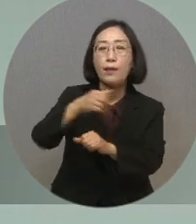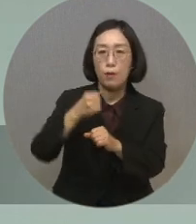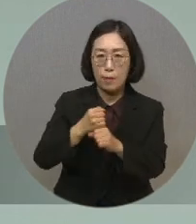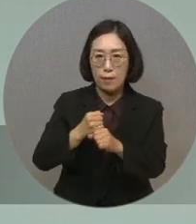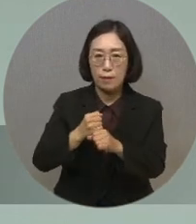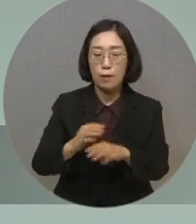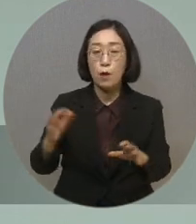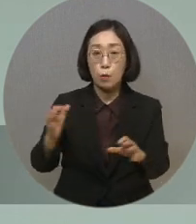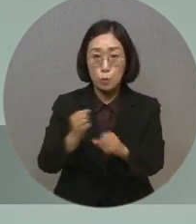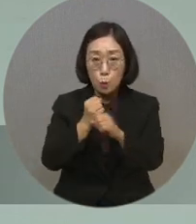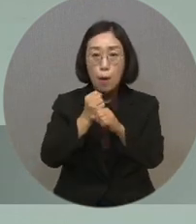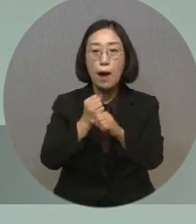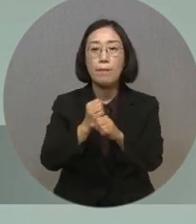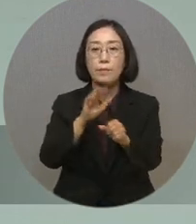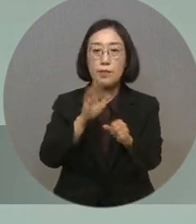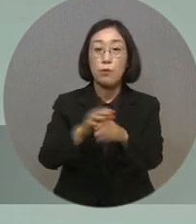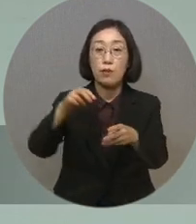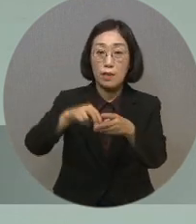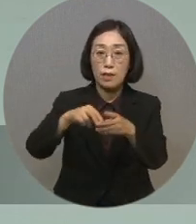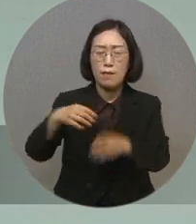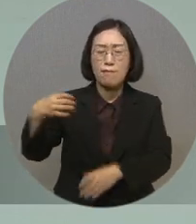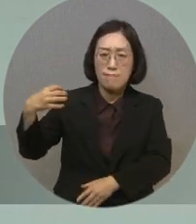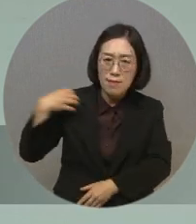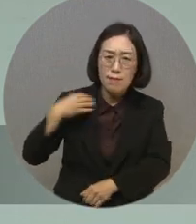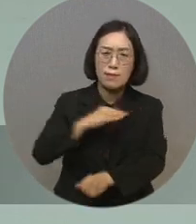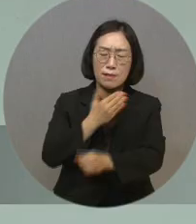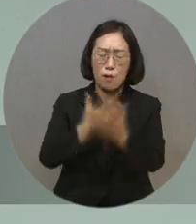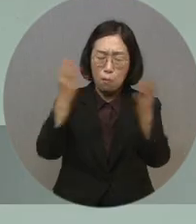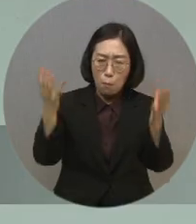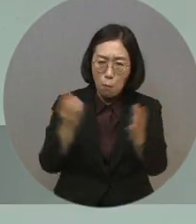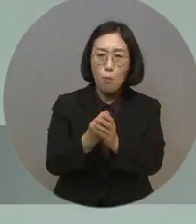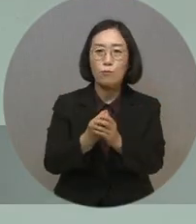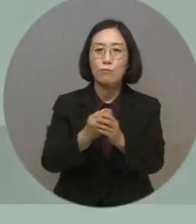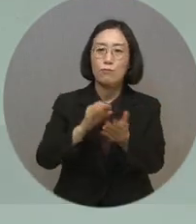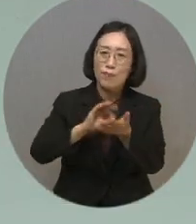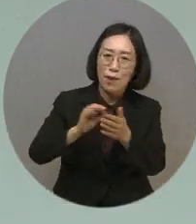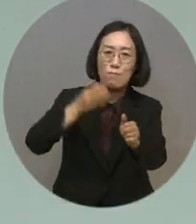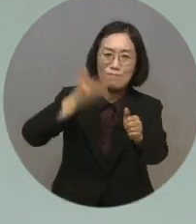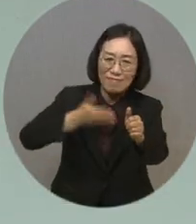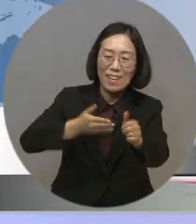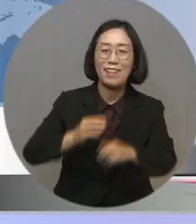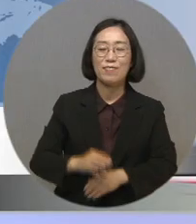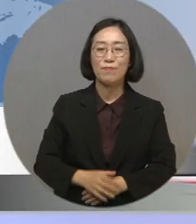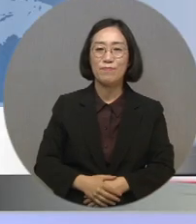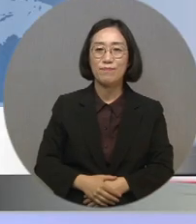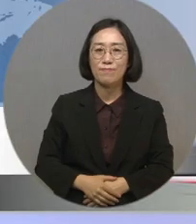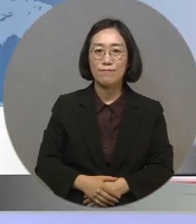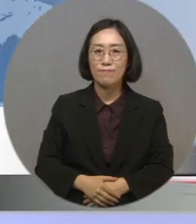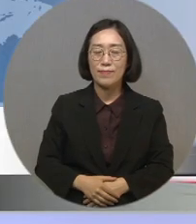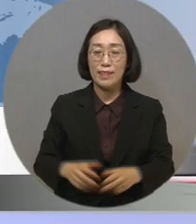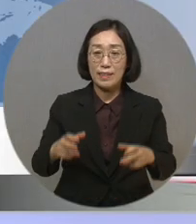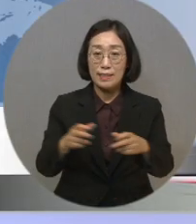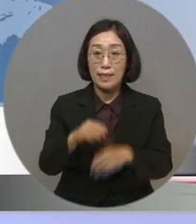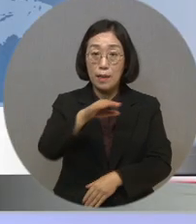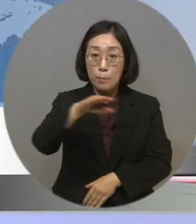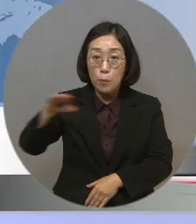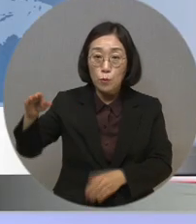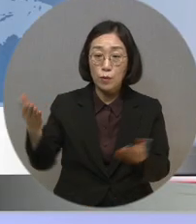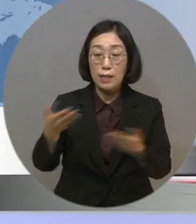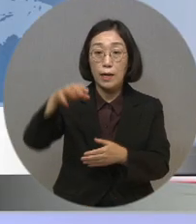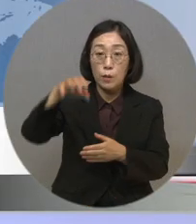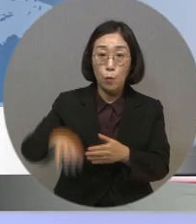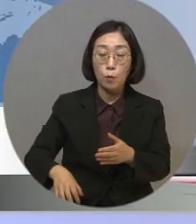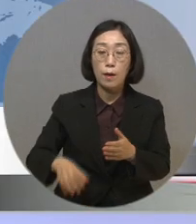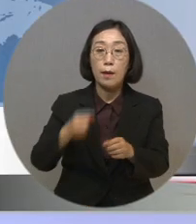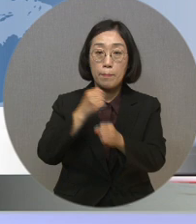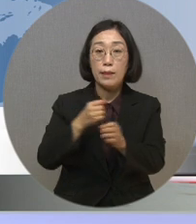기업 종합지원센터의 역량과 힘을 모아주시기를 바랍니다. 장애인 표준사업장의